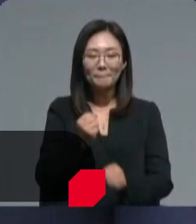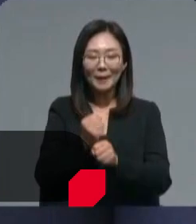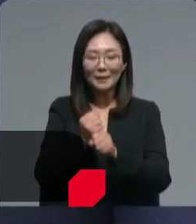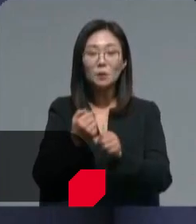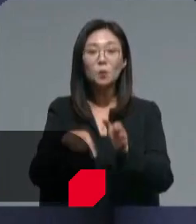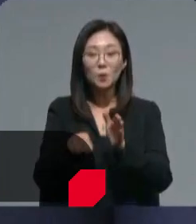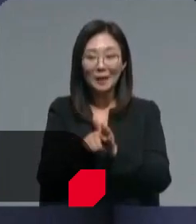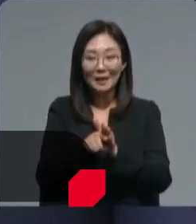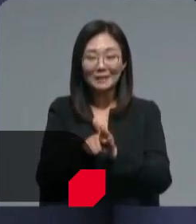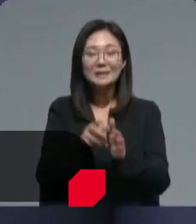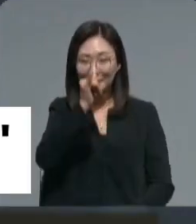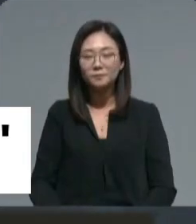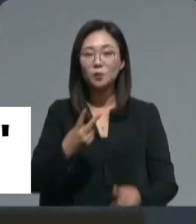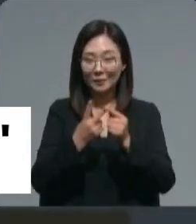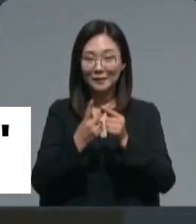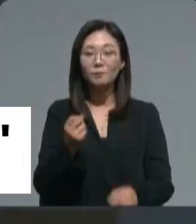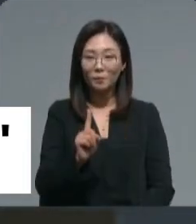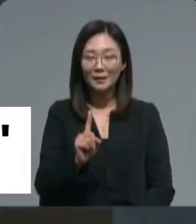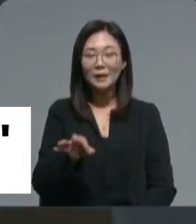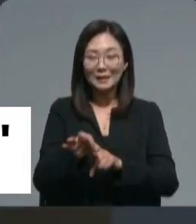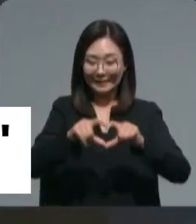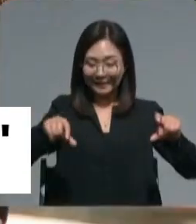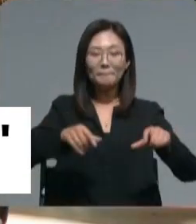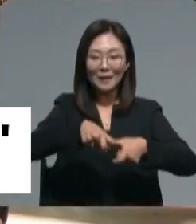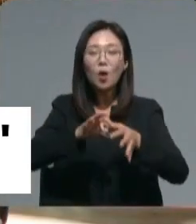생산을 위한 설비 산업.